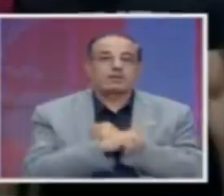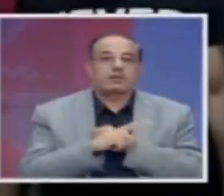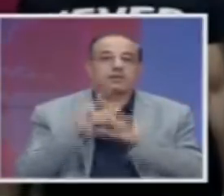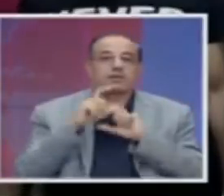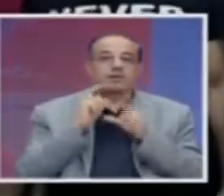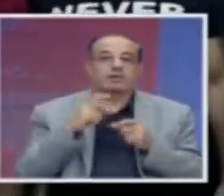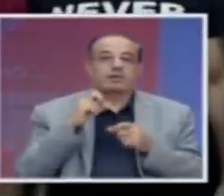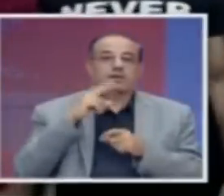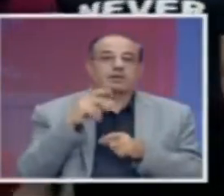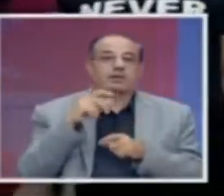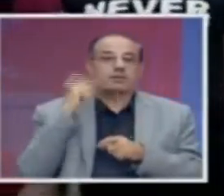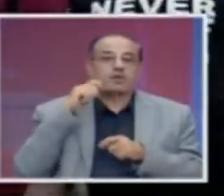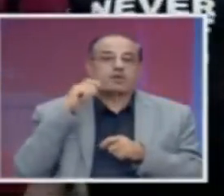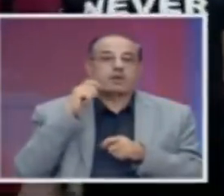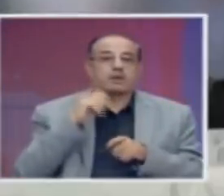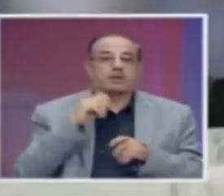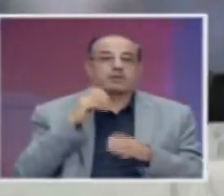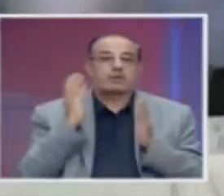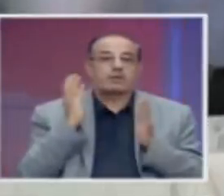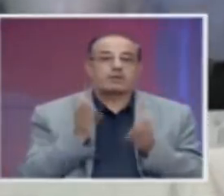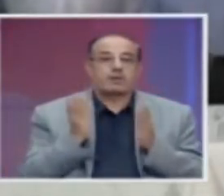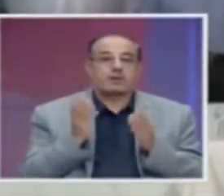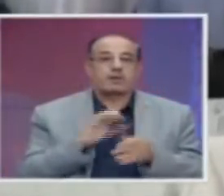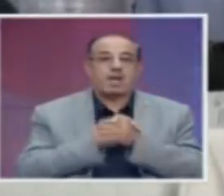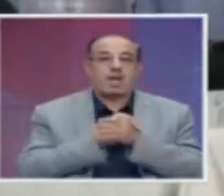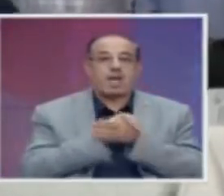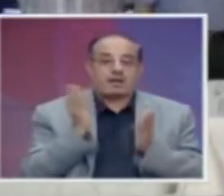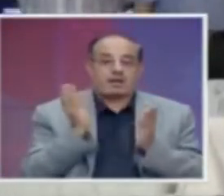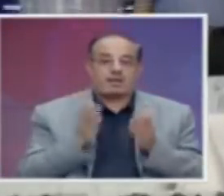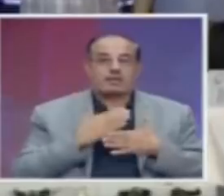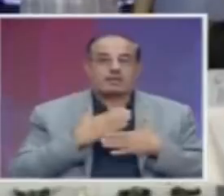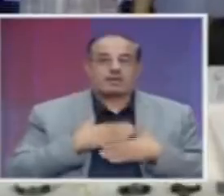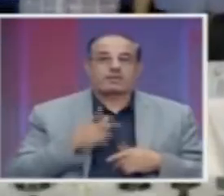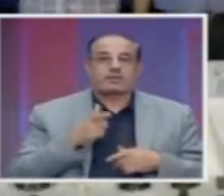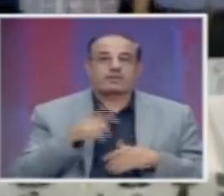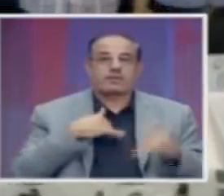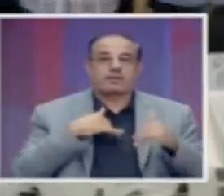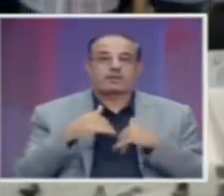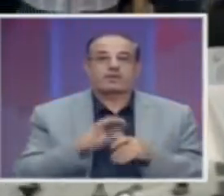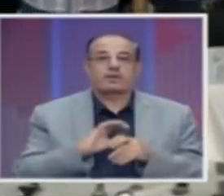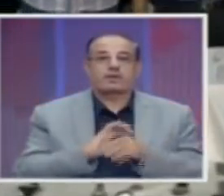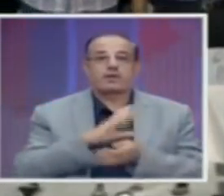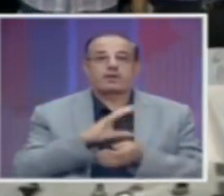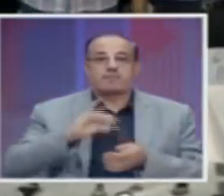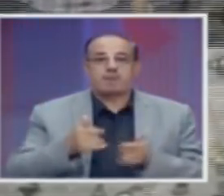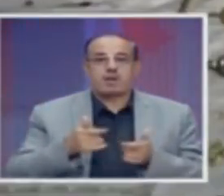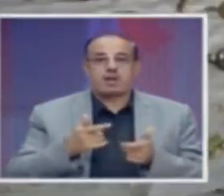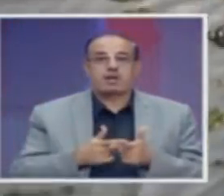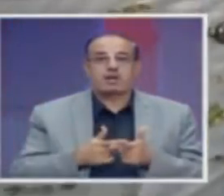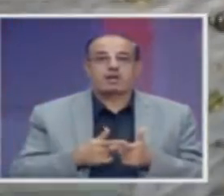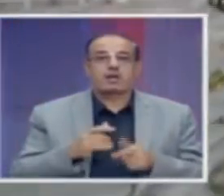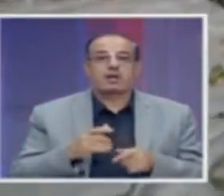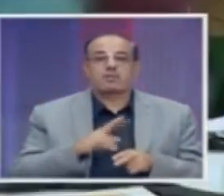في ضبط 12 تشكيلا عصابيا ضمت 31 متهما قاموا بارتكاب 52 حادث